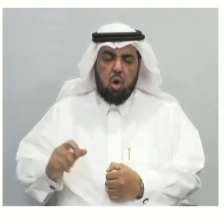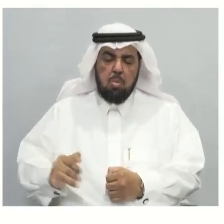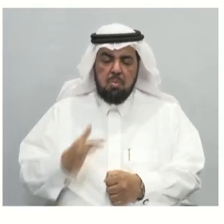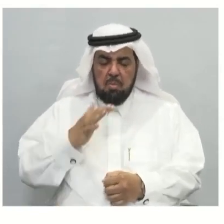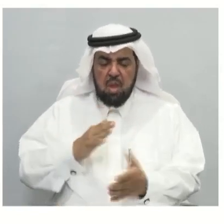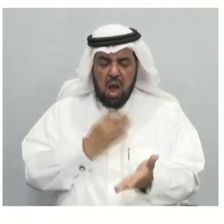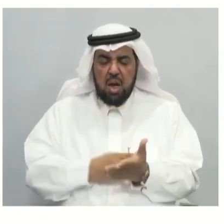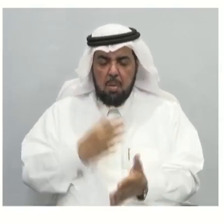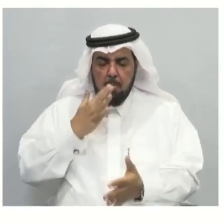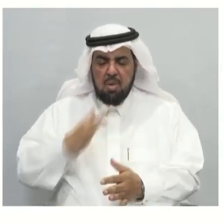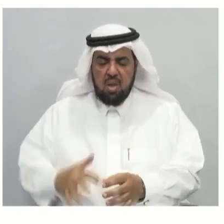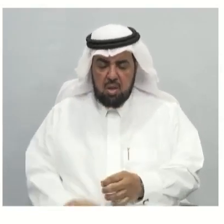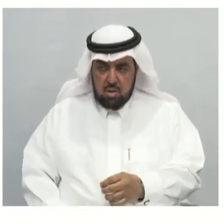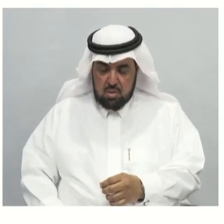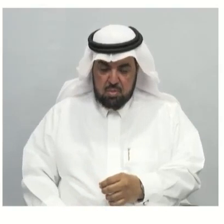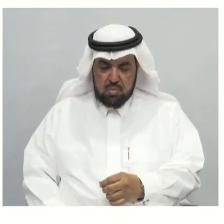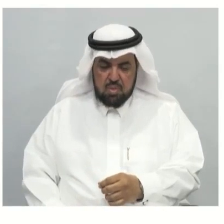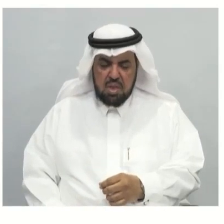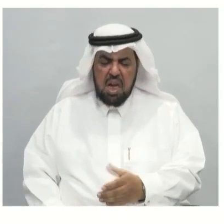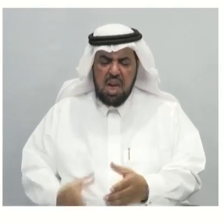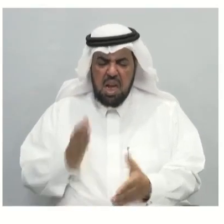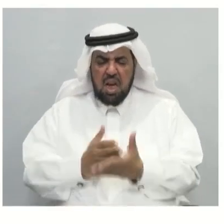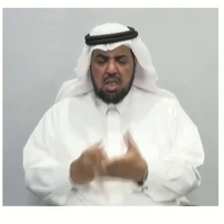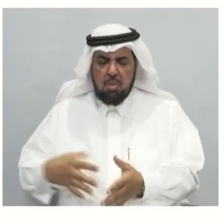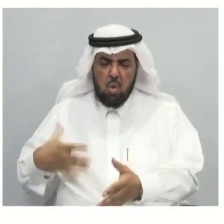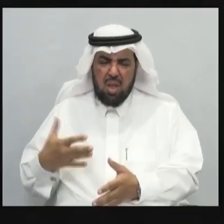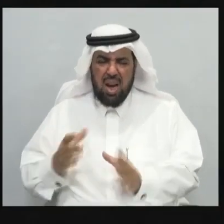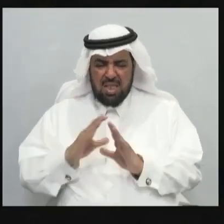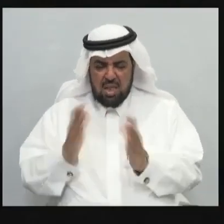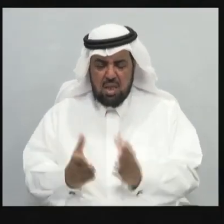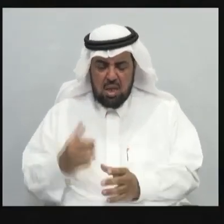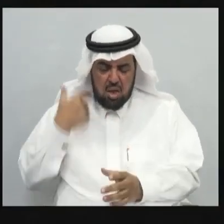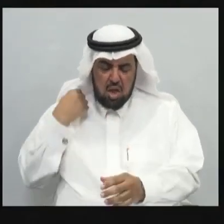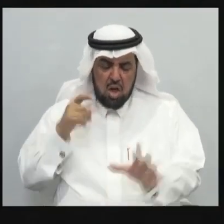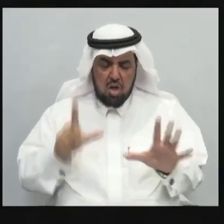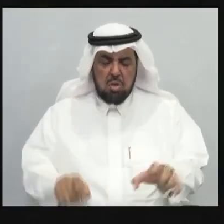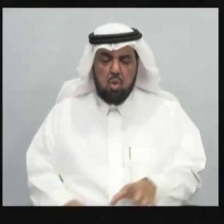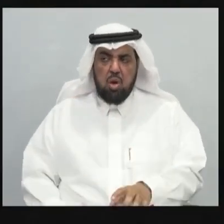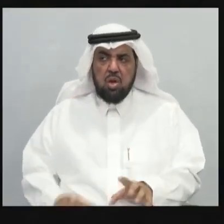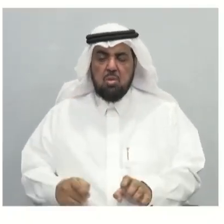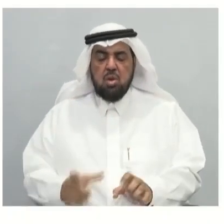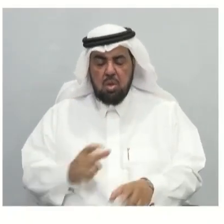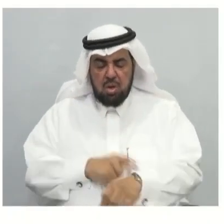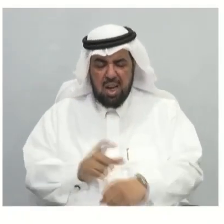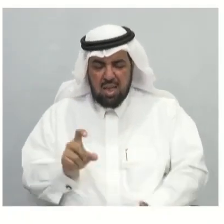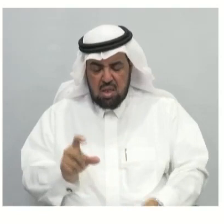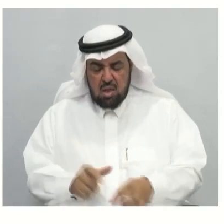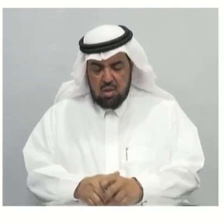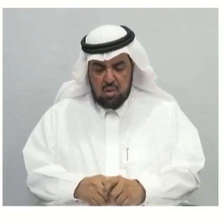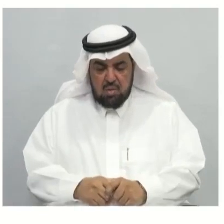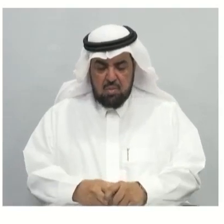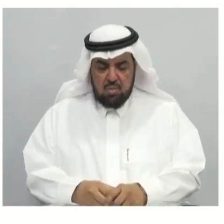بسيطه تقارير التقدم تكون غالبا لقسم لاداره اسبوعيه مدتها تكون قصيره جدا